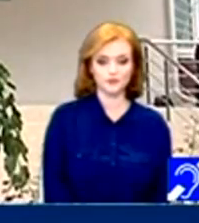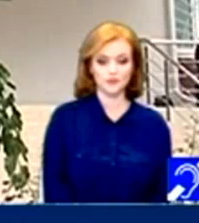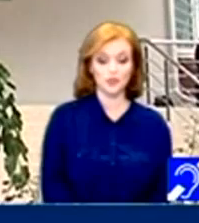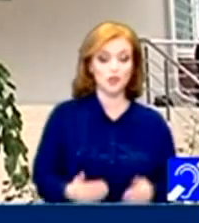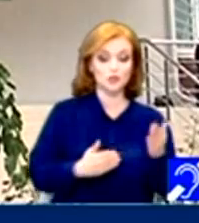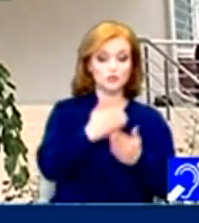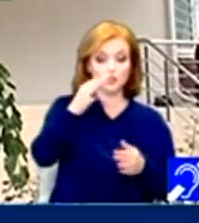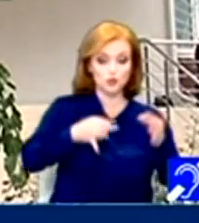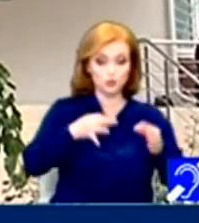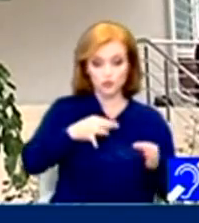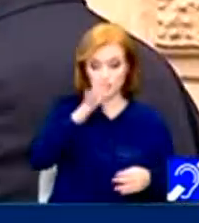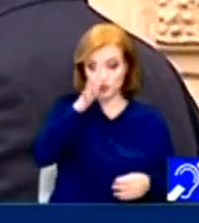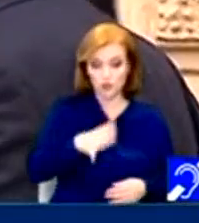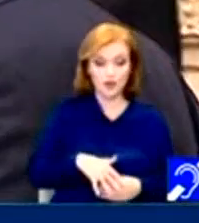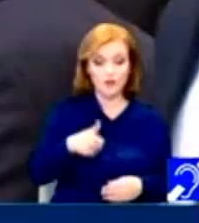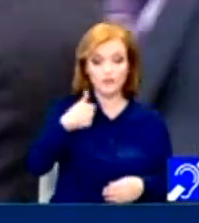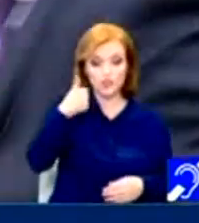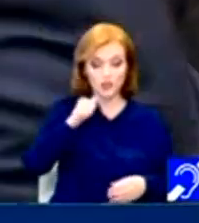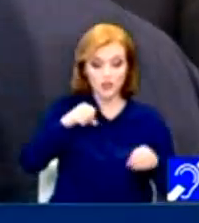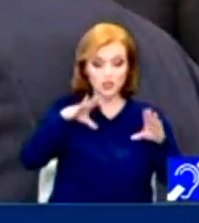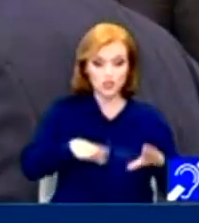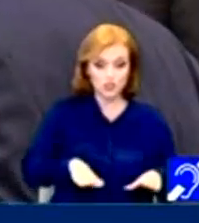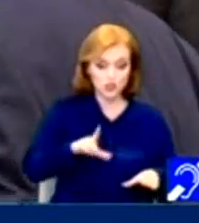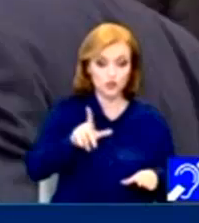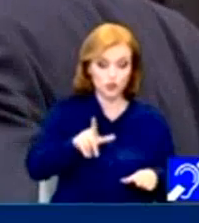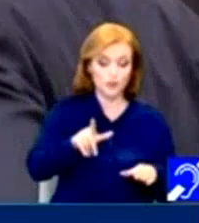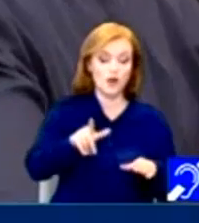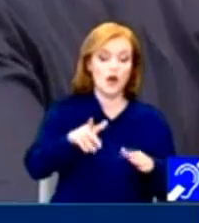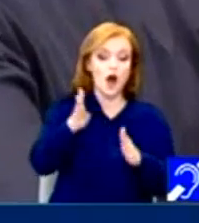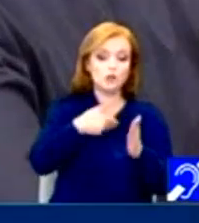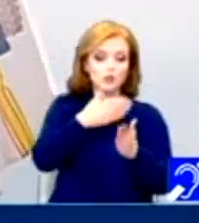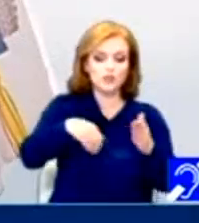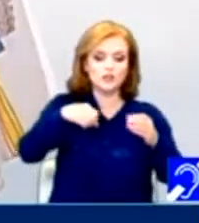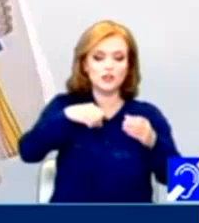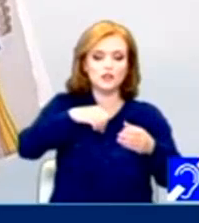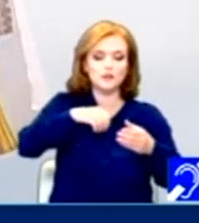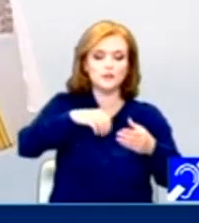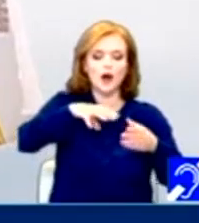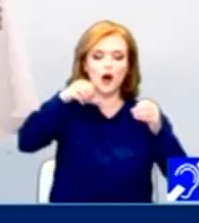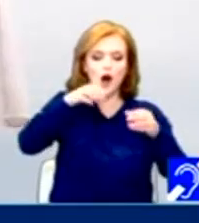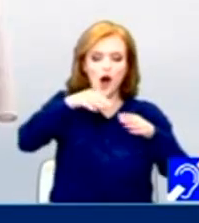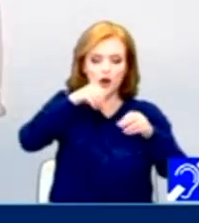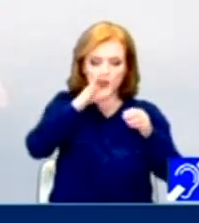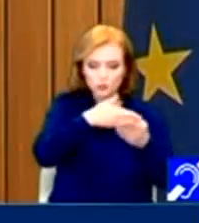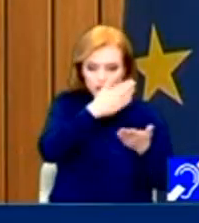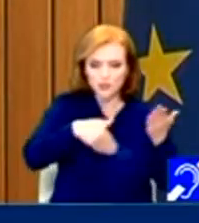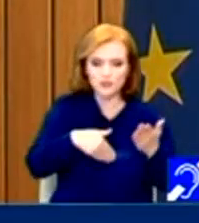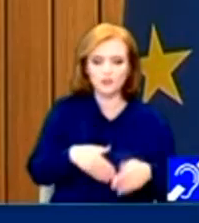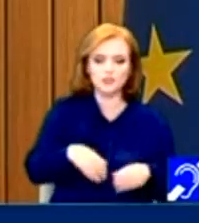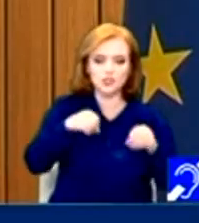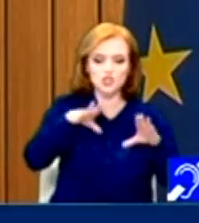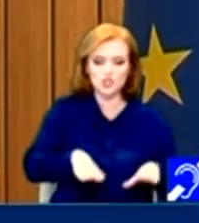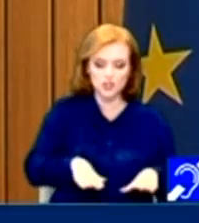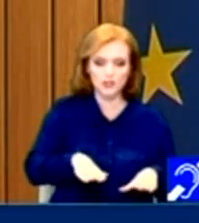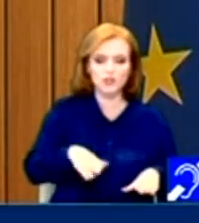Curtea de apel a validat ieri mandatul de primar al Chișinăului obținut de Andrei Năstase în urma alegerilor din 2018. Este